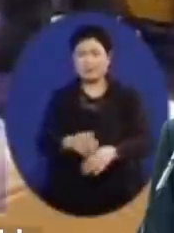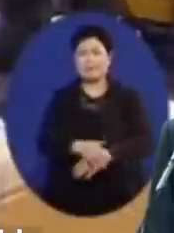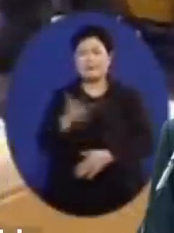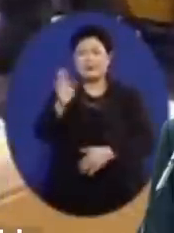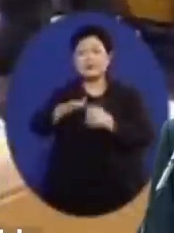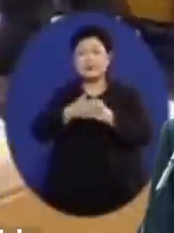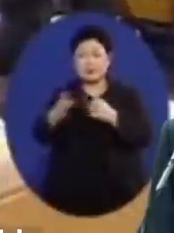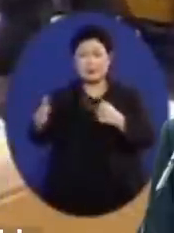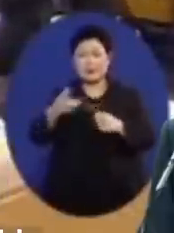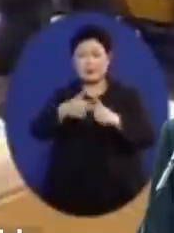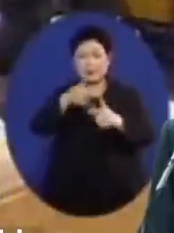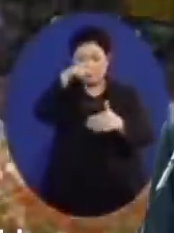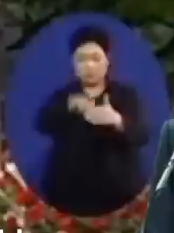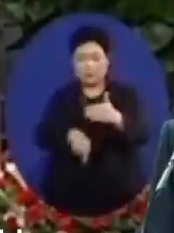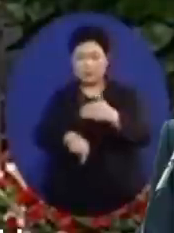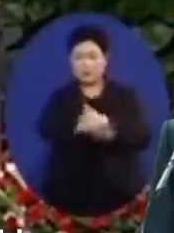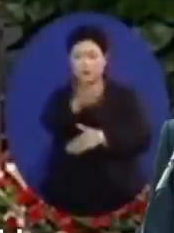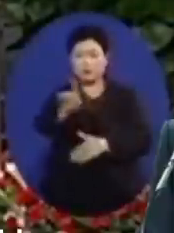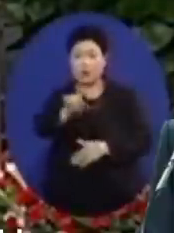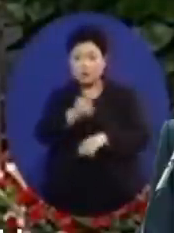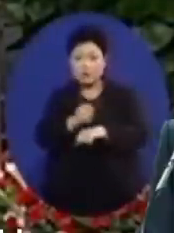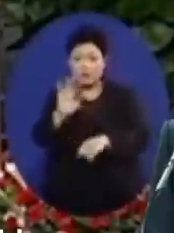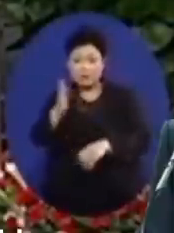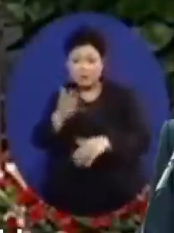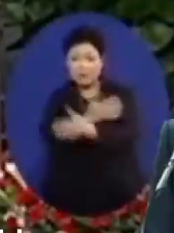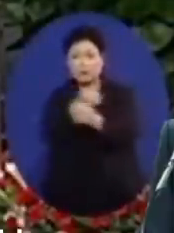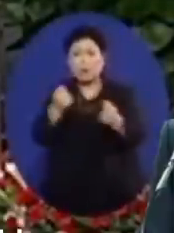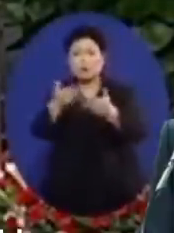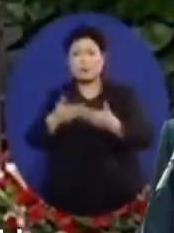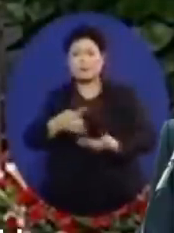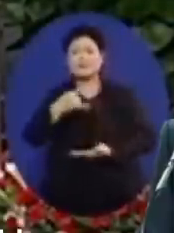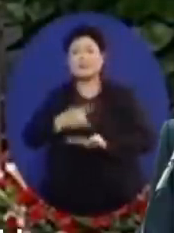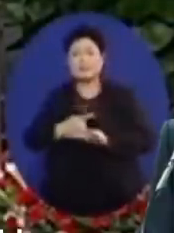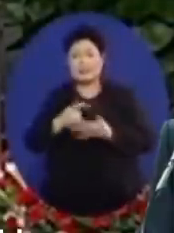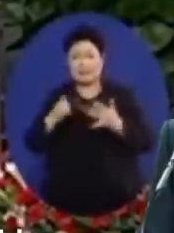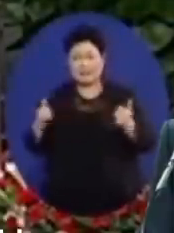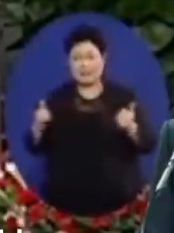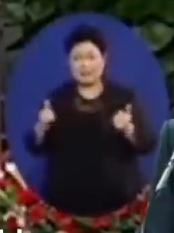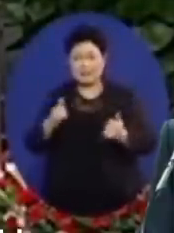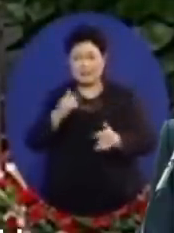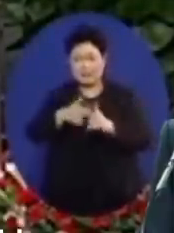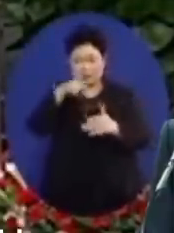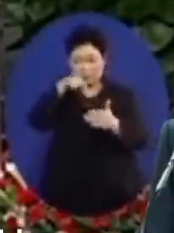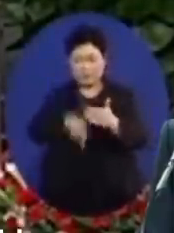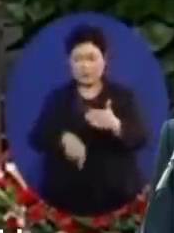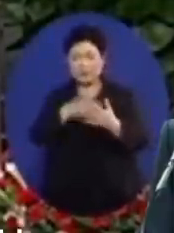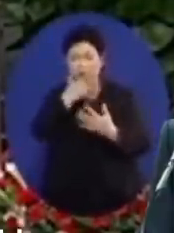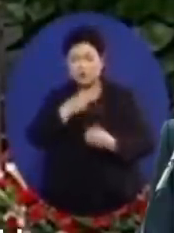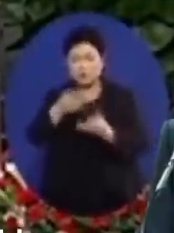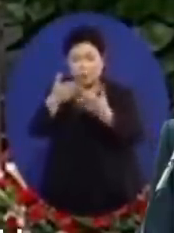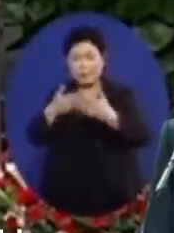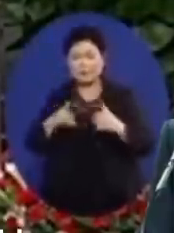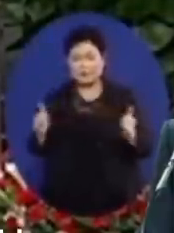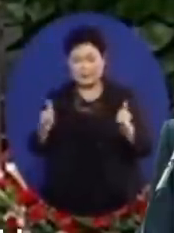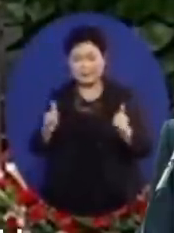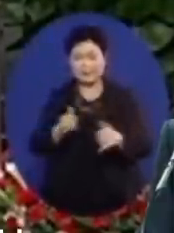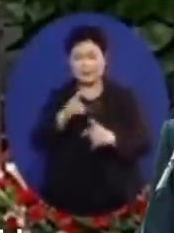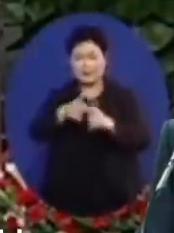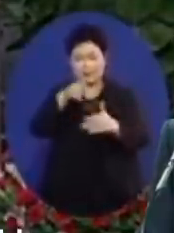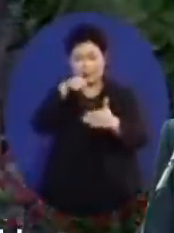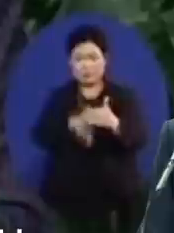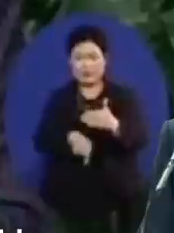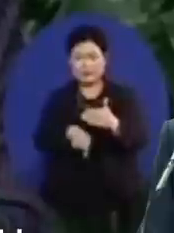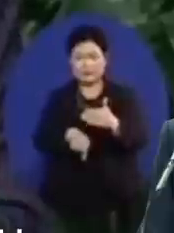그러므로 예수님 안에서 우리는 어떻게 됐습니까? 용서받은 의인이요 예수님 안에서 축복받은 사람이요 예수님